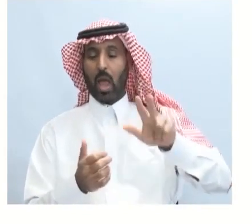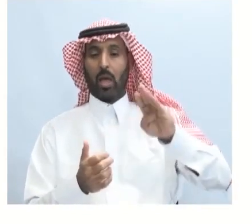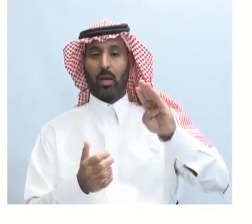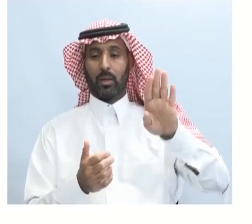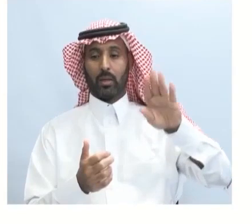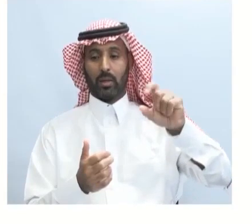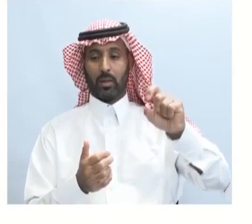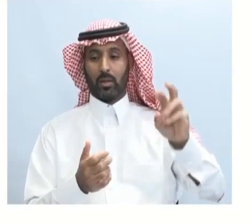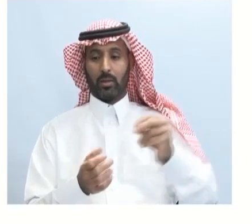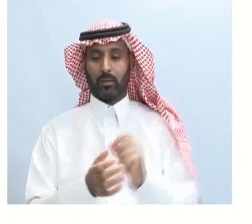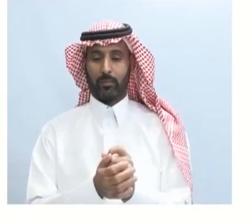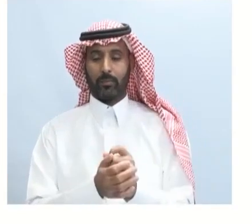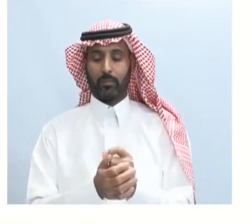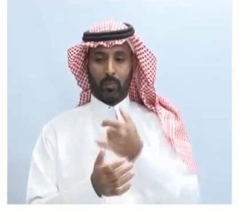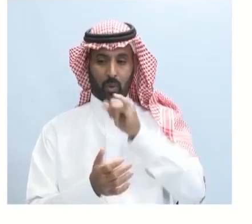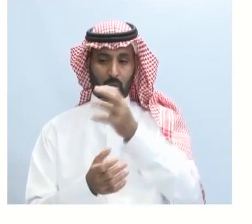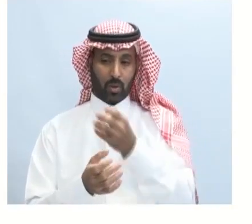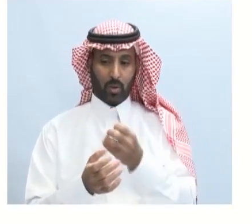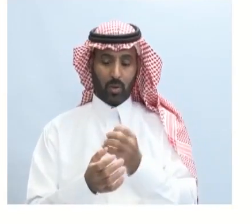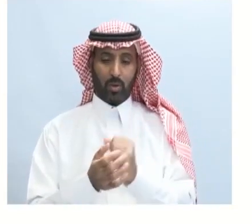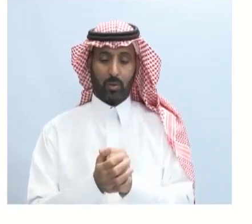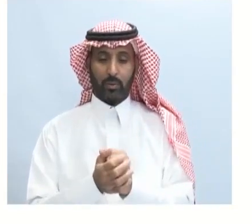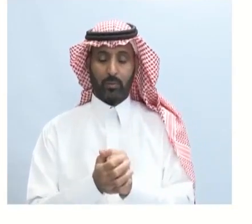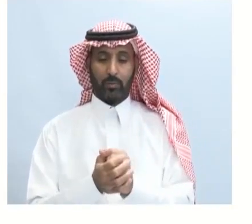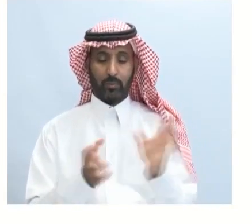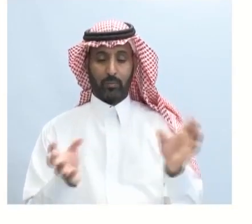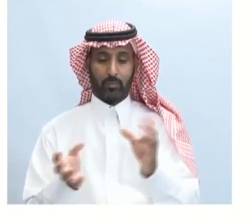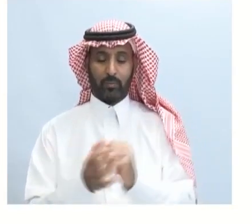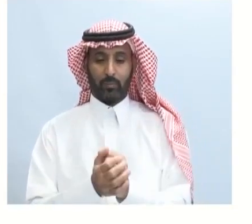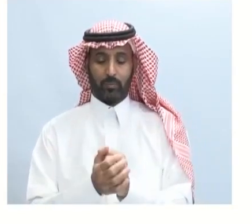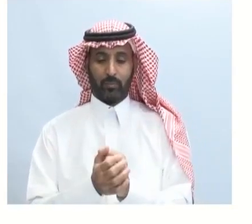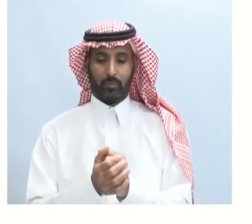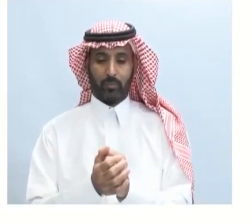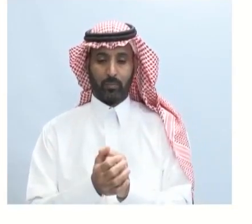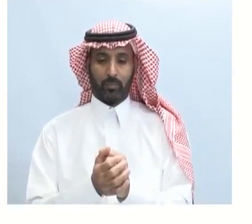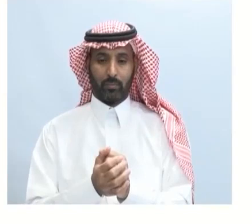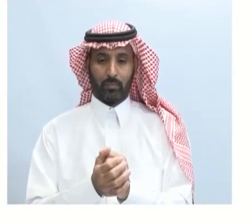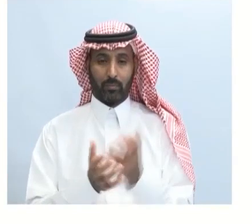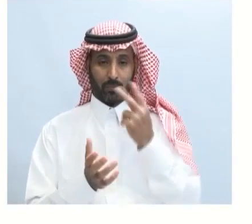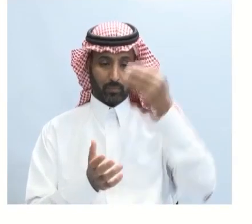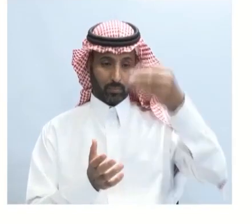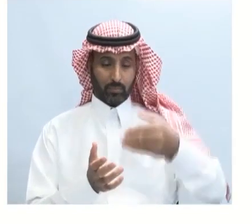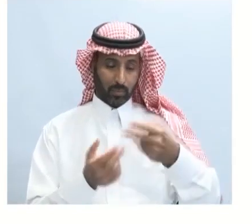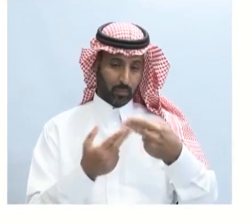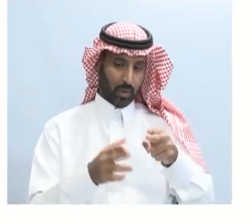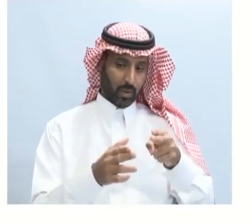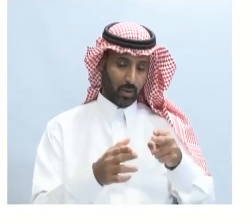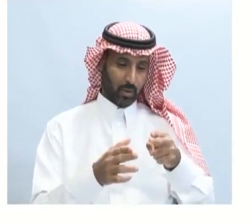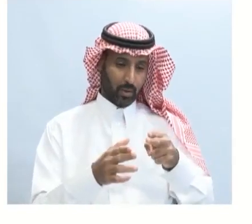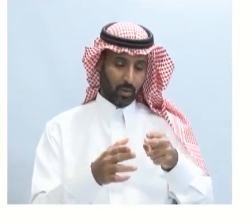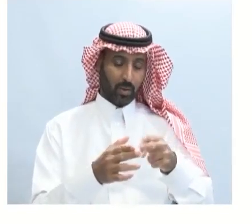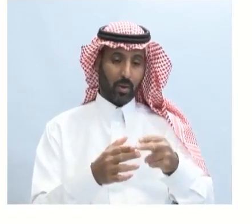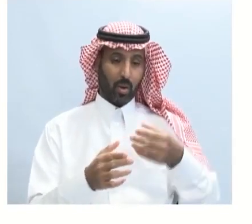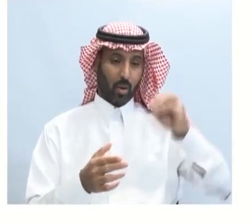الاحماض من عفوا من الكحولات الحصول على والاحماض الكربوكسيليه من الكحولات لاحظ بماذا بدات بدات